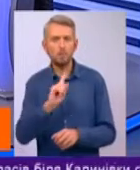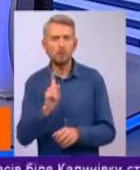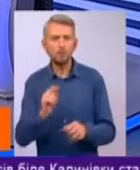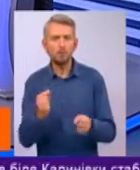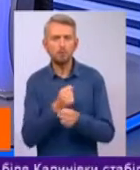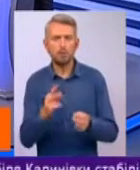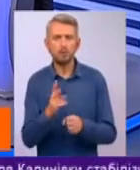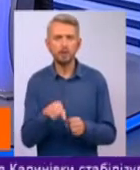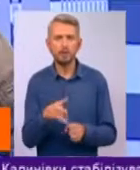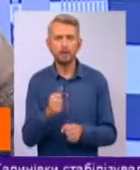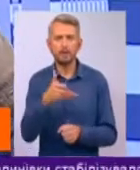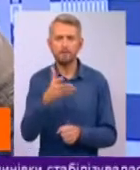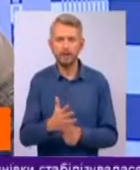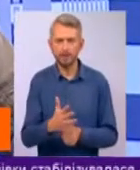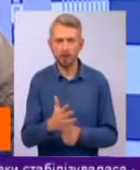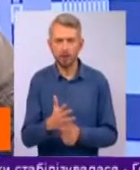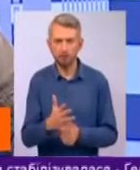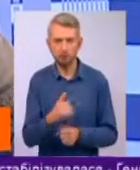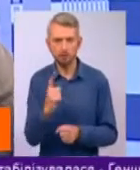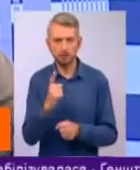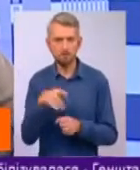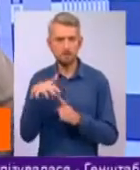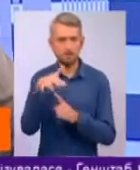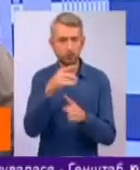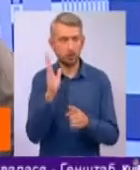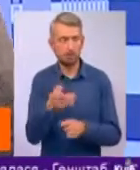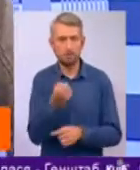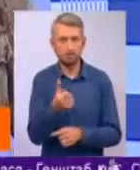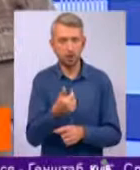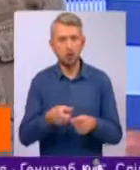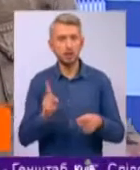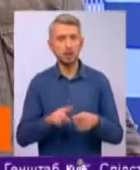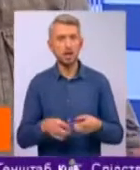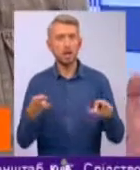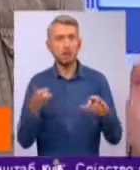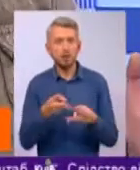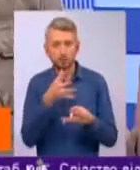навіть на 5 кілограм з безпілотника, цього буде мало. І це потрібен